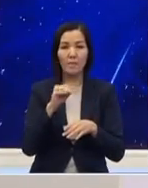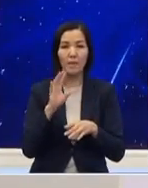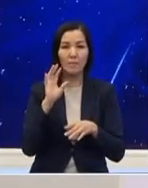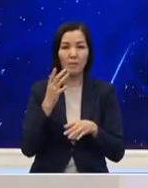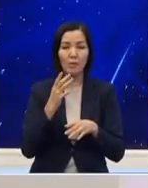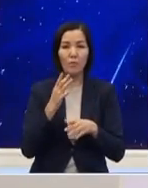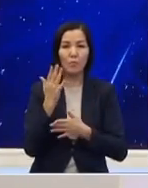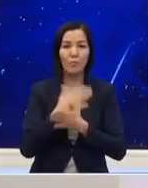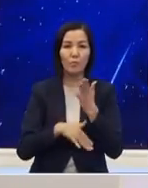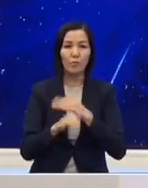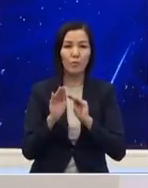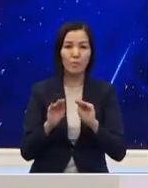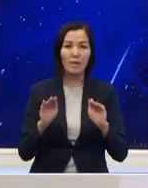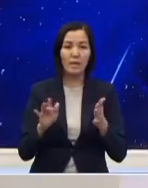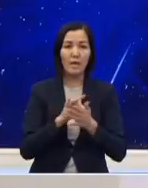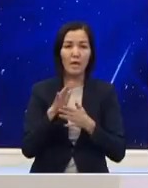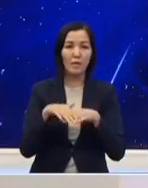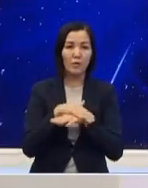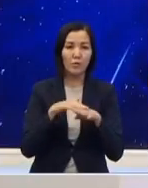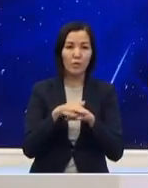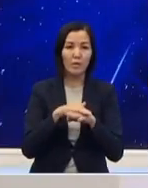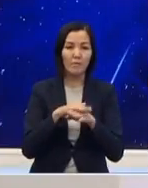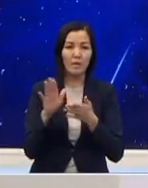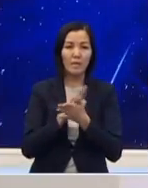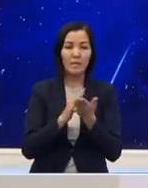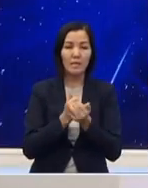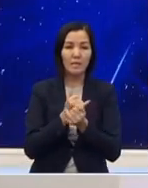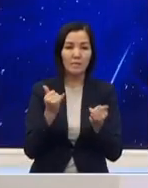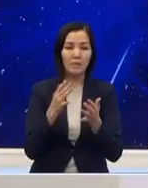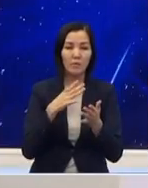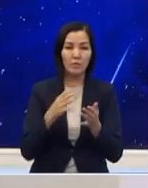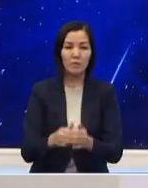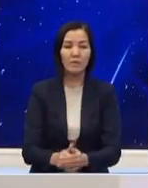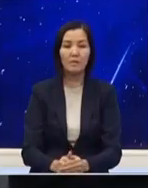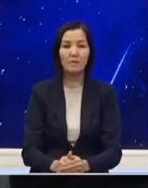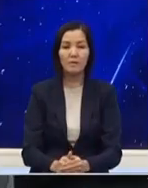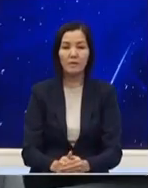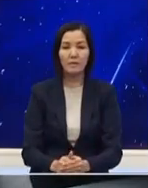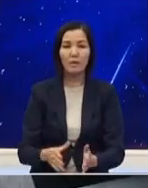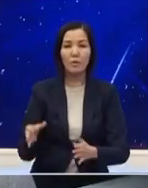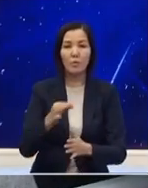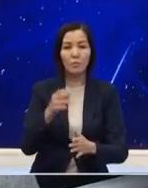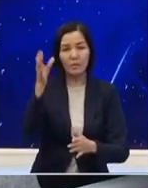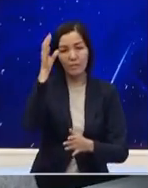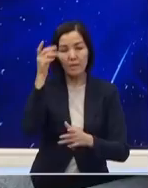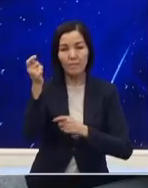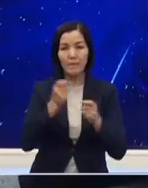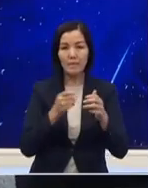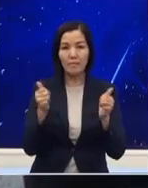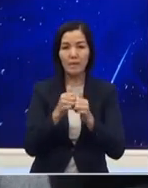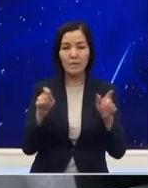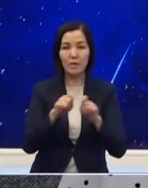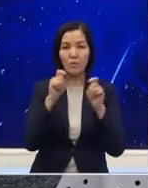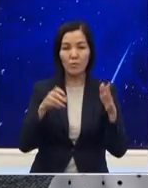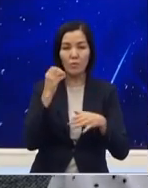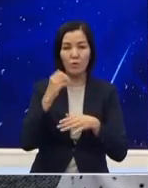мамандары мүмкіндігі шектеулі балалар мен қала тұрғындарын қабылдап тегін қызмет көрсетті. Облыстық білім басқармасы жанынан құрылған